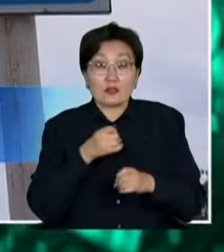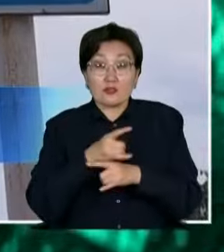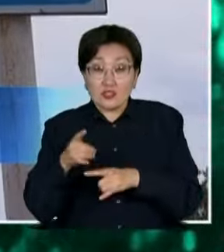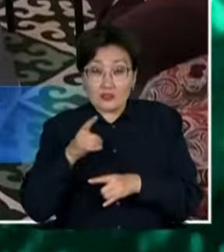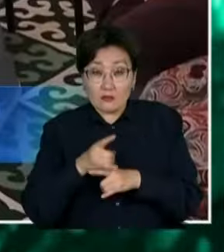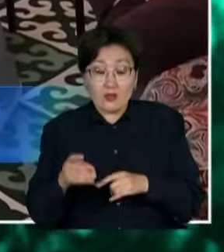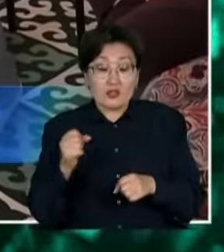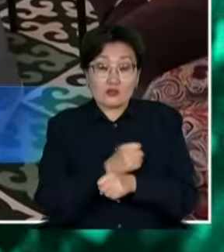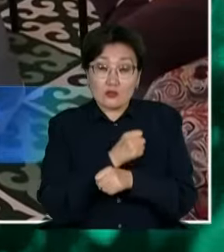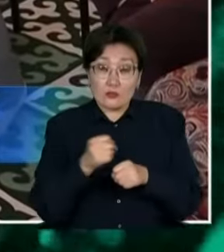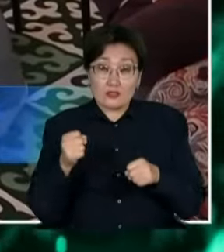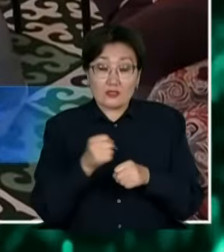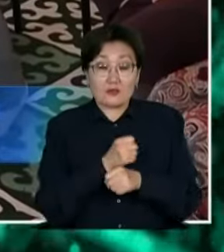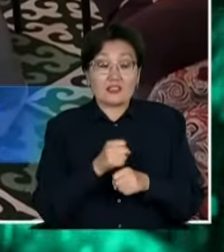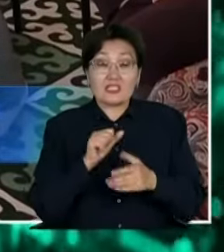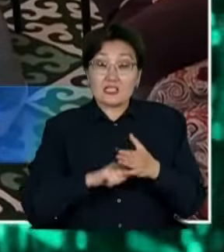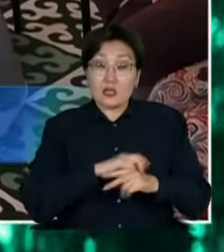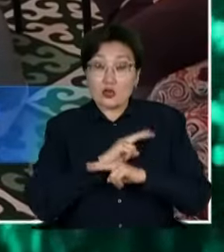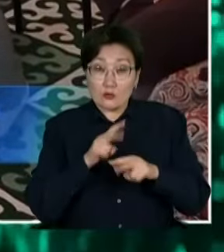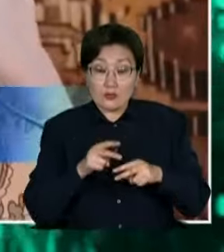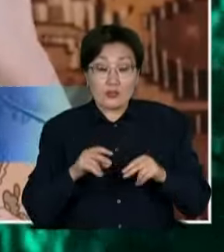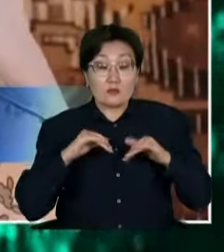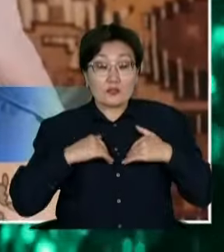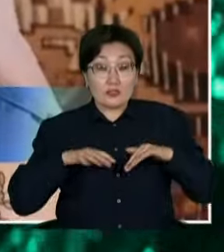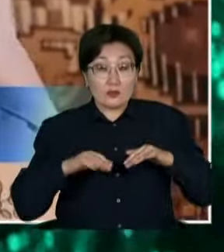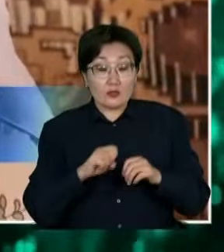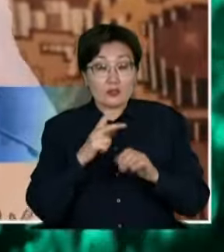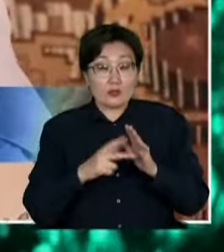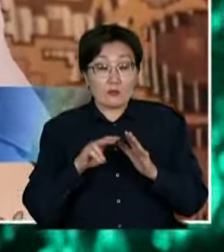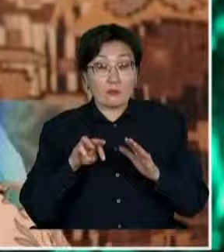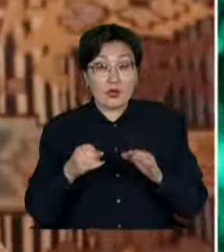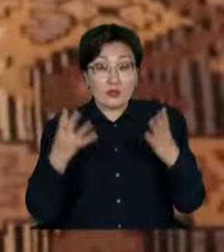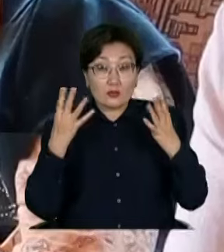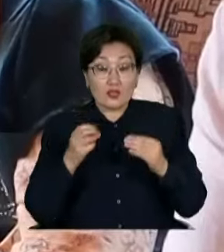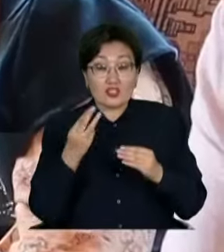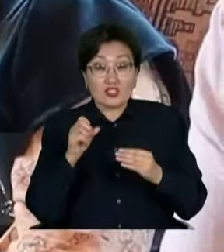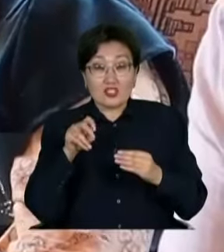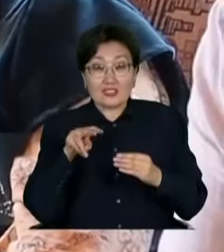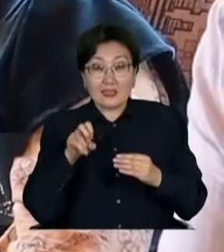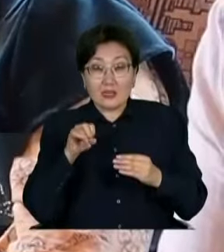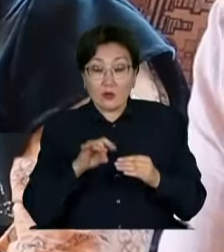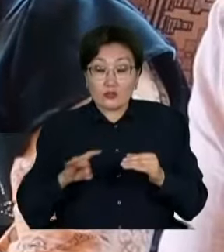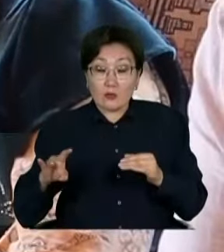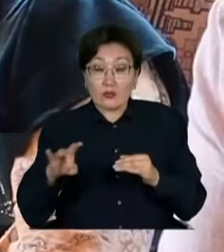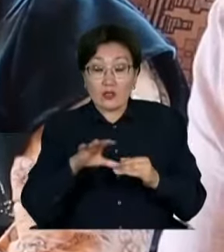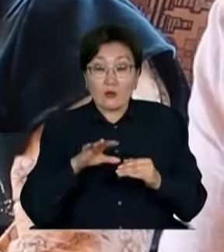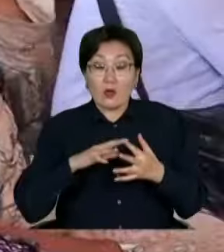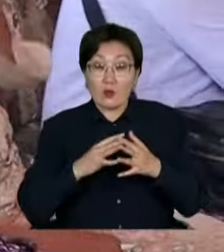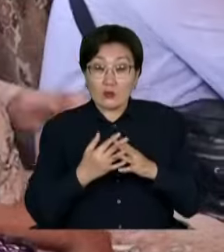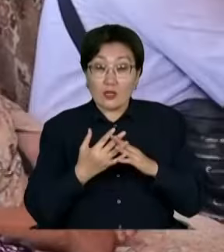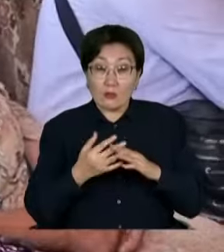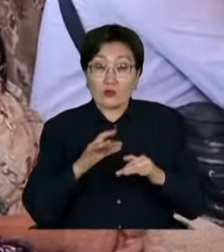көрсетіп соққыға жыққанынан көз жұмған еді. Қайғылы оқиға 18 мамыр күні Шиелі ауданы Шеген Қодаманов ауылында